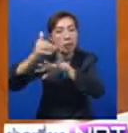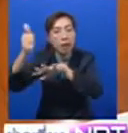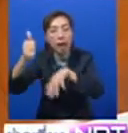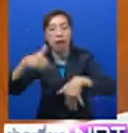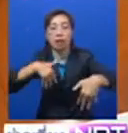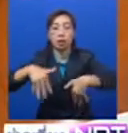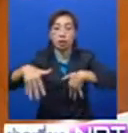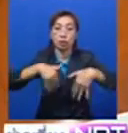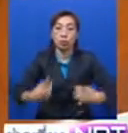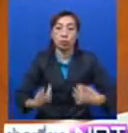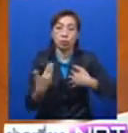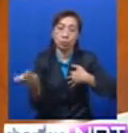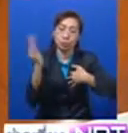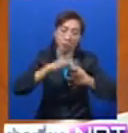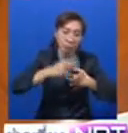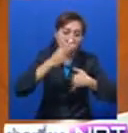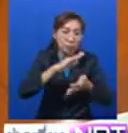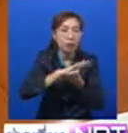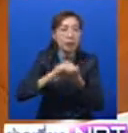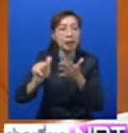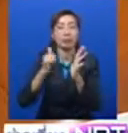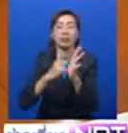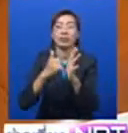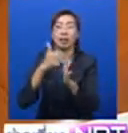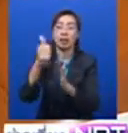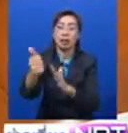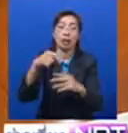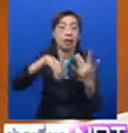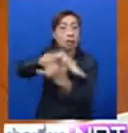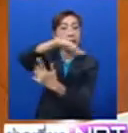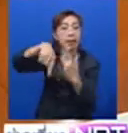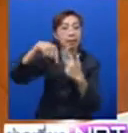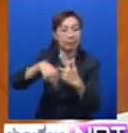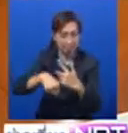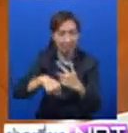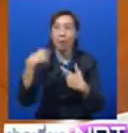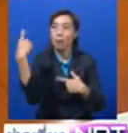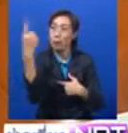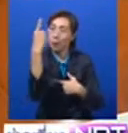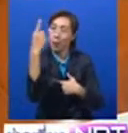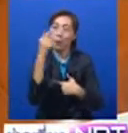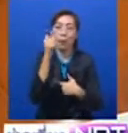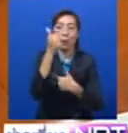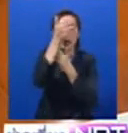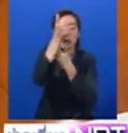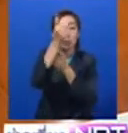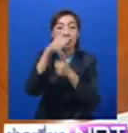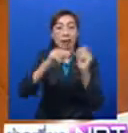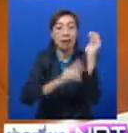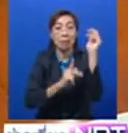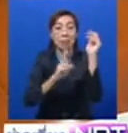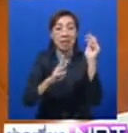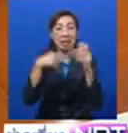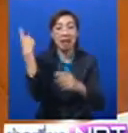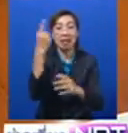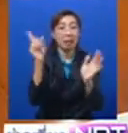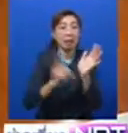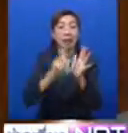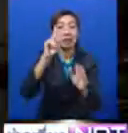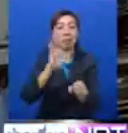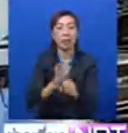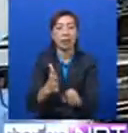ที่ค่อนข้างที่จะเรียบง่ายด้วยล่ะค่ะแล้วก็บรรยากาศที่นี่นะคะก็น่าเที่ยวมากๆเลยค่ะกระบี่ค่ะเที่ยวครั้งเดียวไม่เคยพ